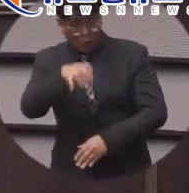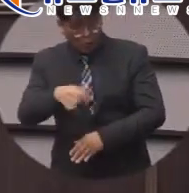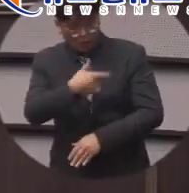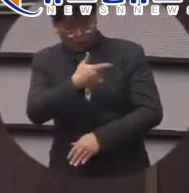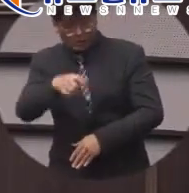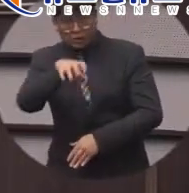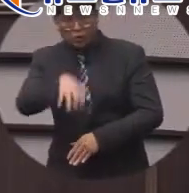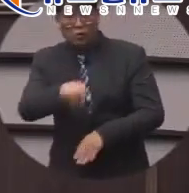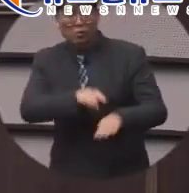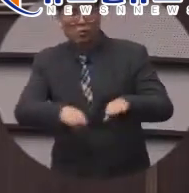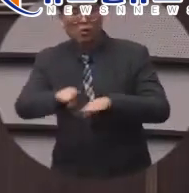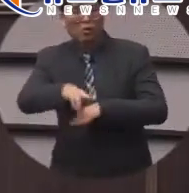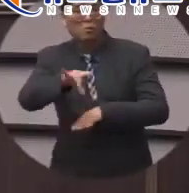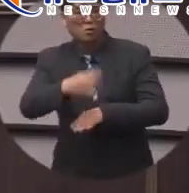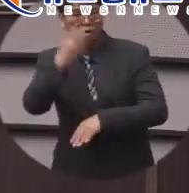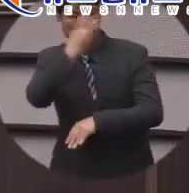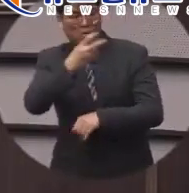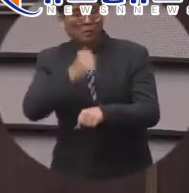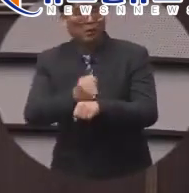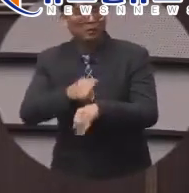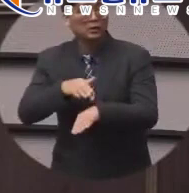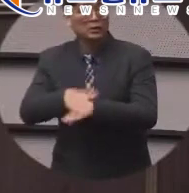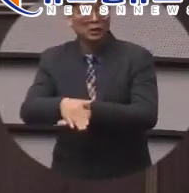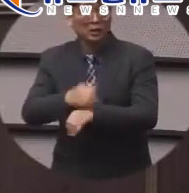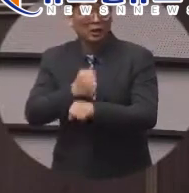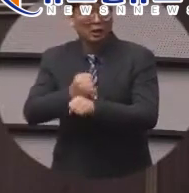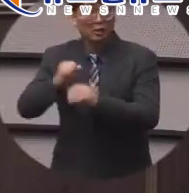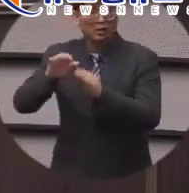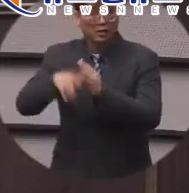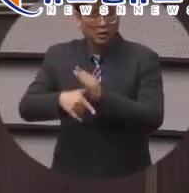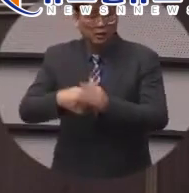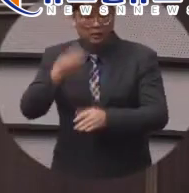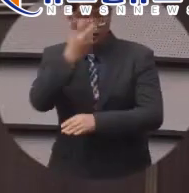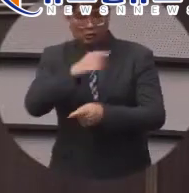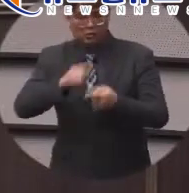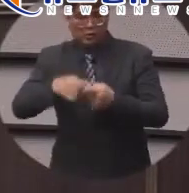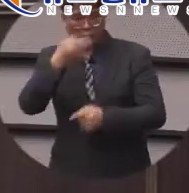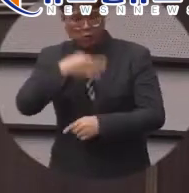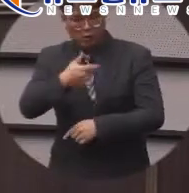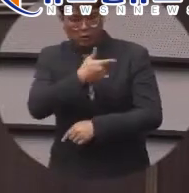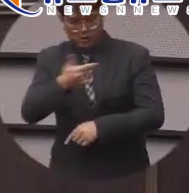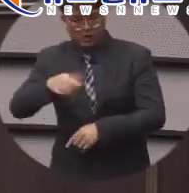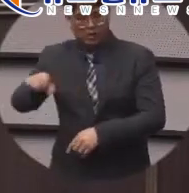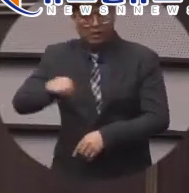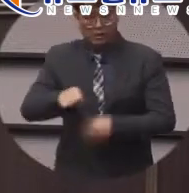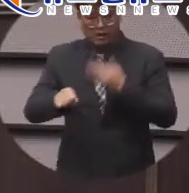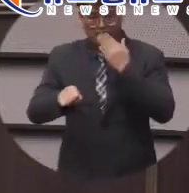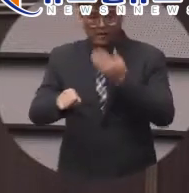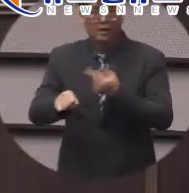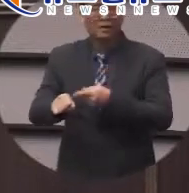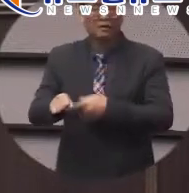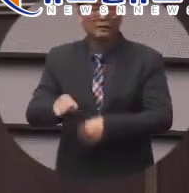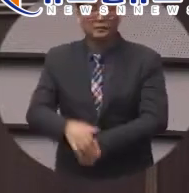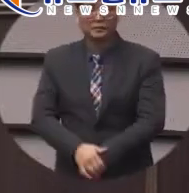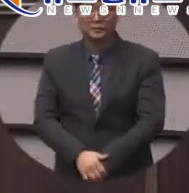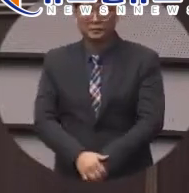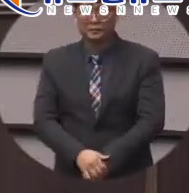대상지를 우선적으로 점검한다면 점검에 대한 실효성을 제고할 수 있을 것이라 사료됩니다.